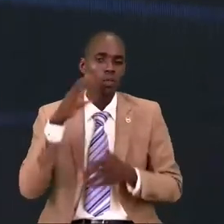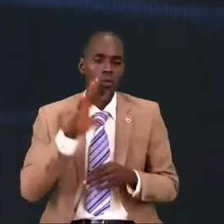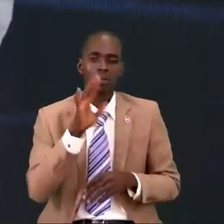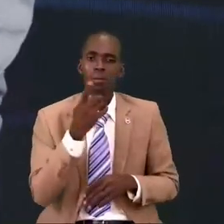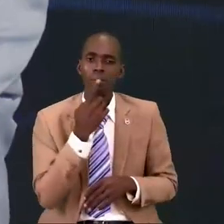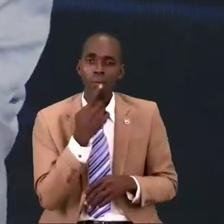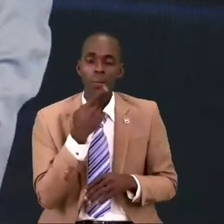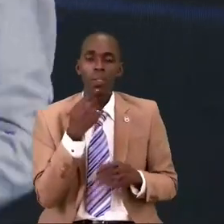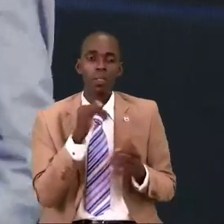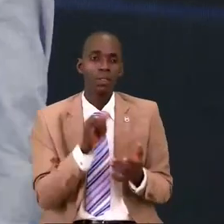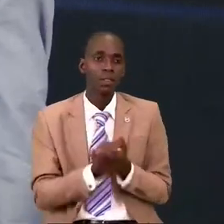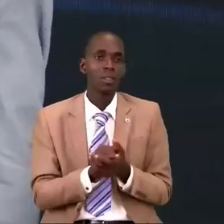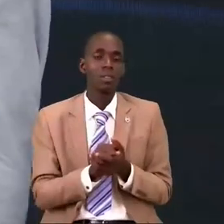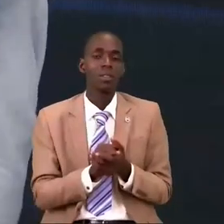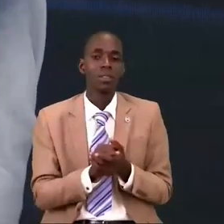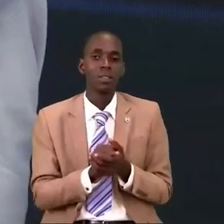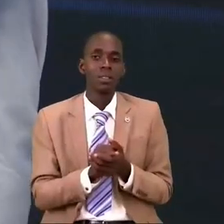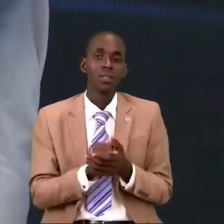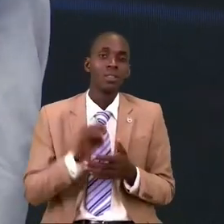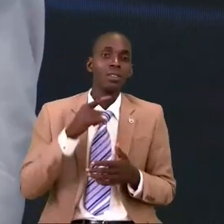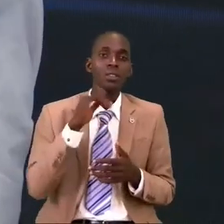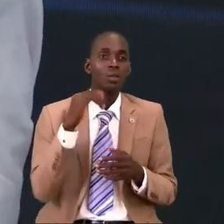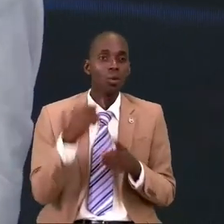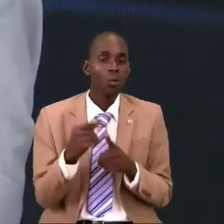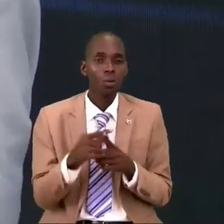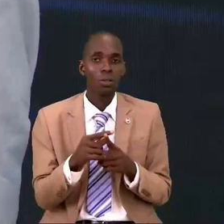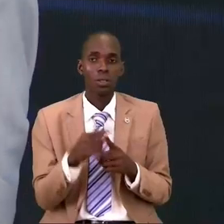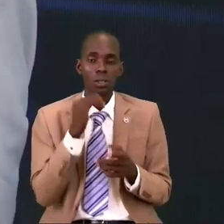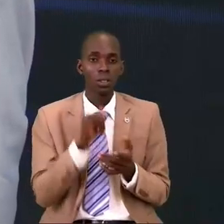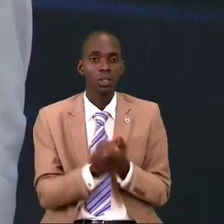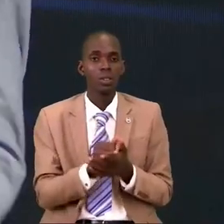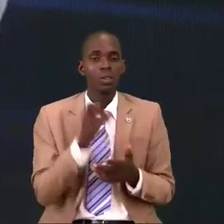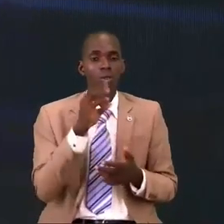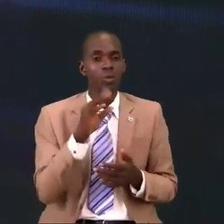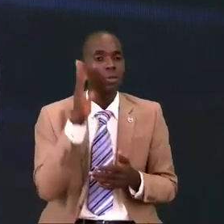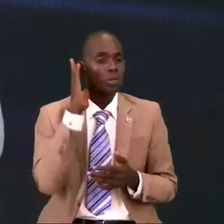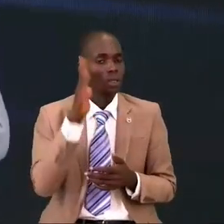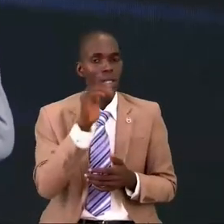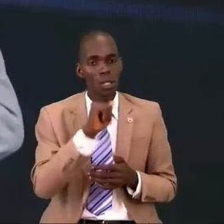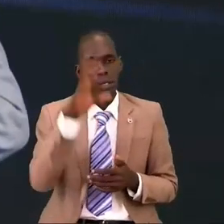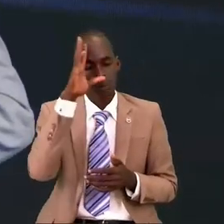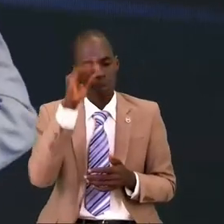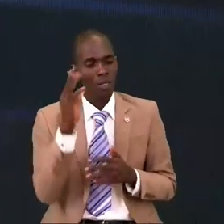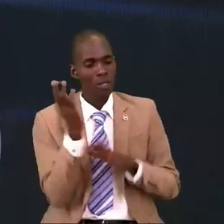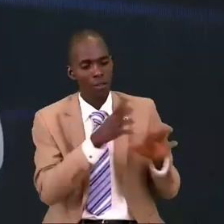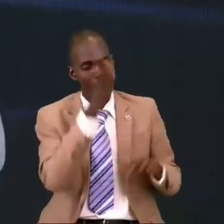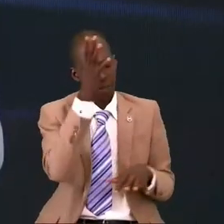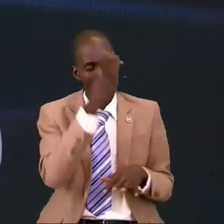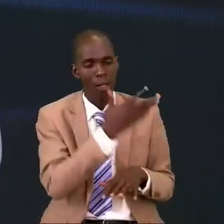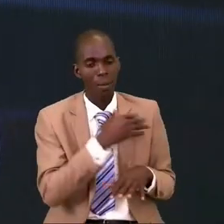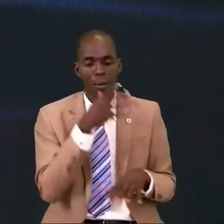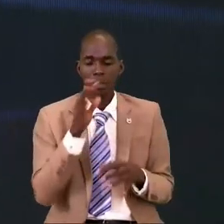Tel que l'homme quittera son père et sa mère et s'attache à sa femme. Une femme, seule femme. Et les